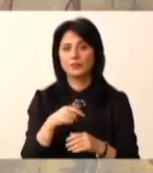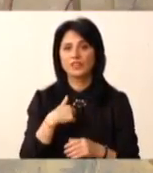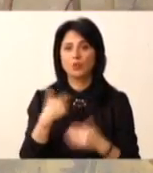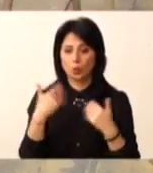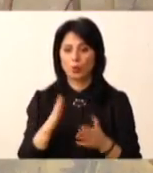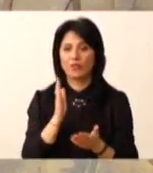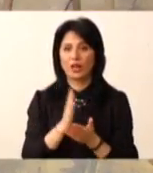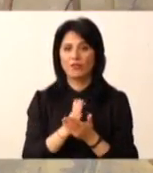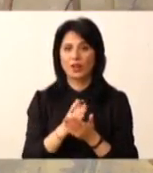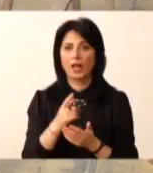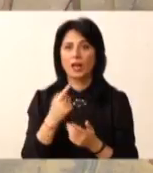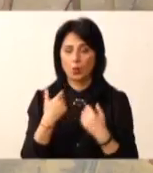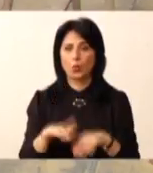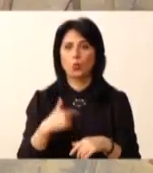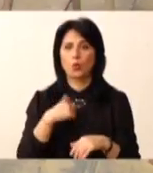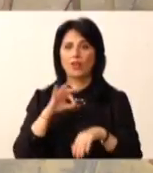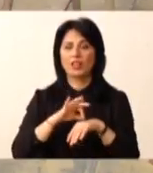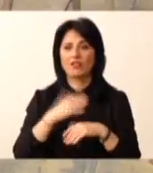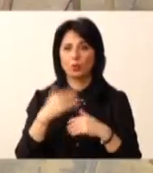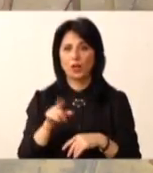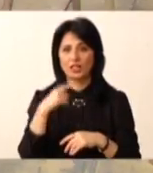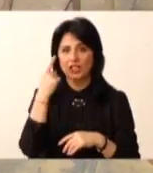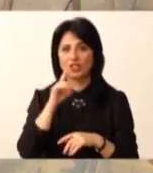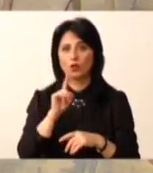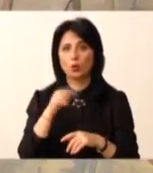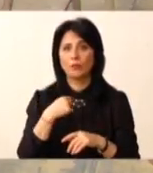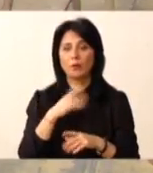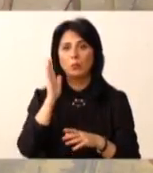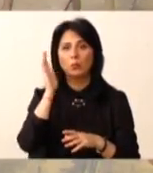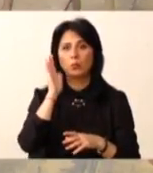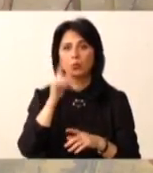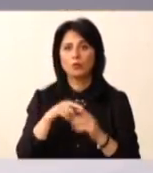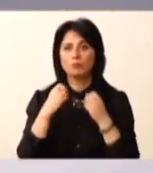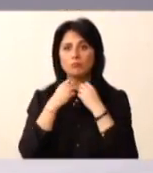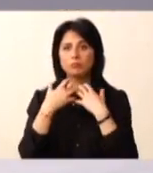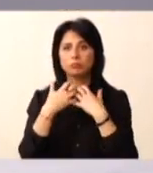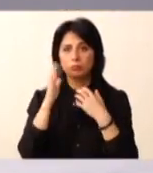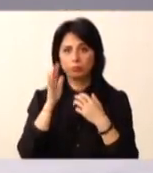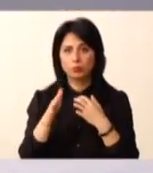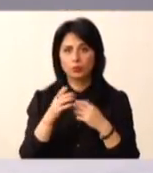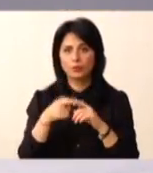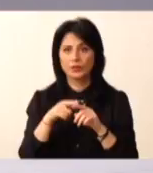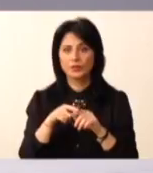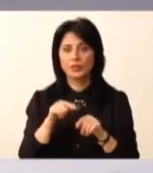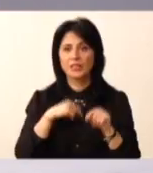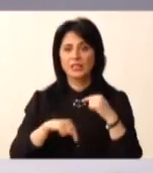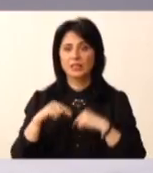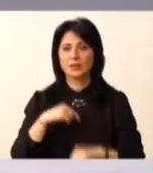უკვე მაქვს ერთი სახის აუტოიმუნური დაავადება, ეს ნიშნავს თუ არა, რომ დამემართება ფარისებრის დაზიანებაც აუტოიმუნური